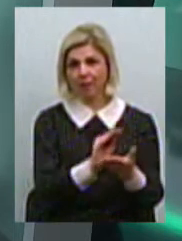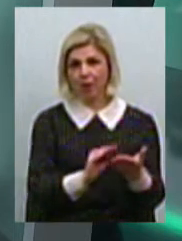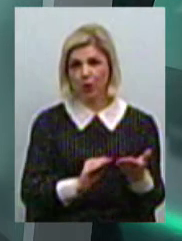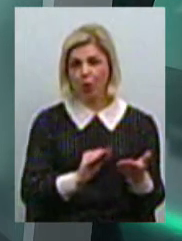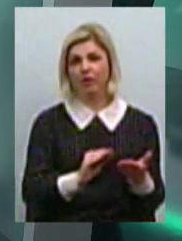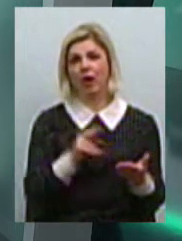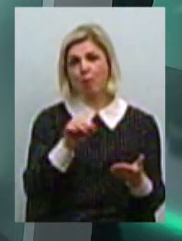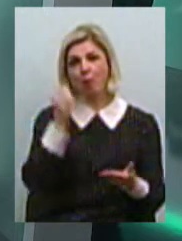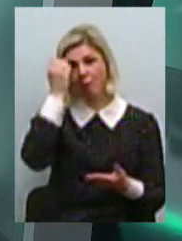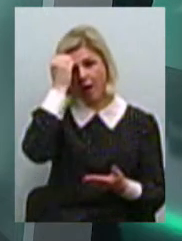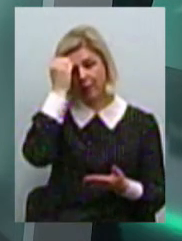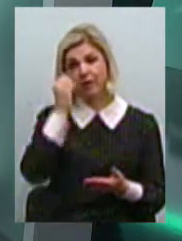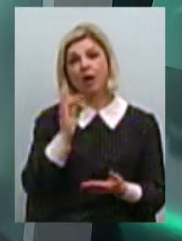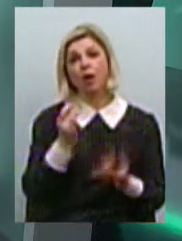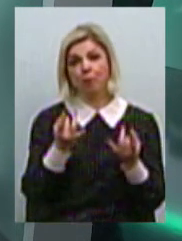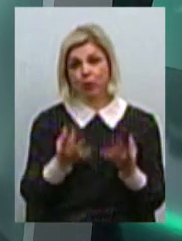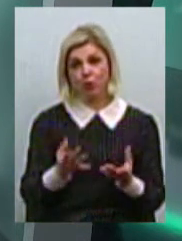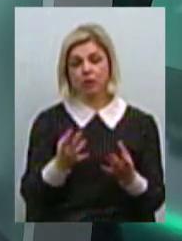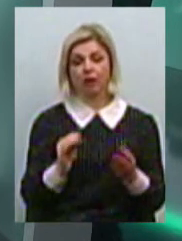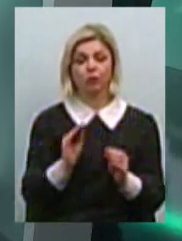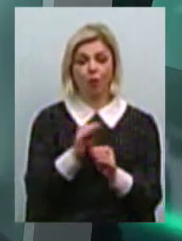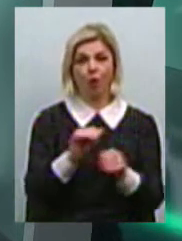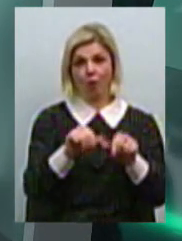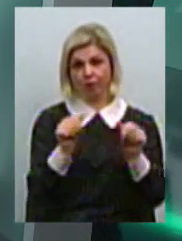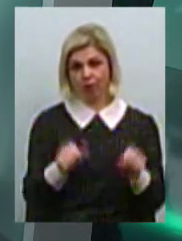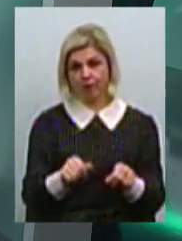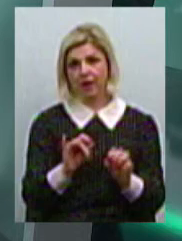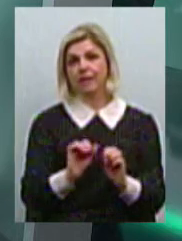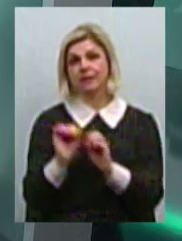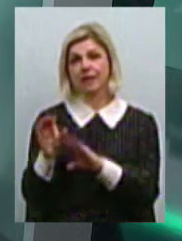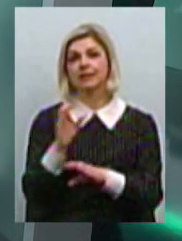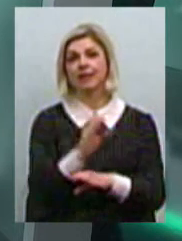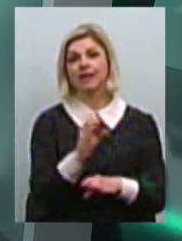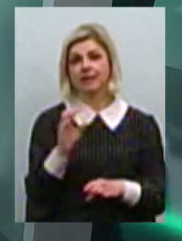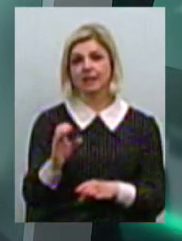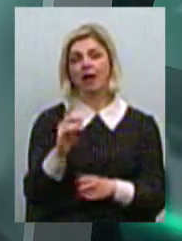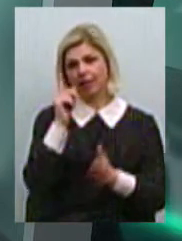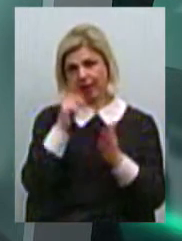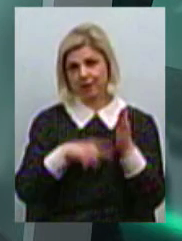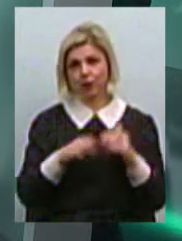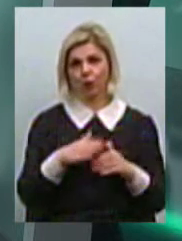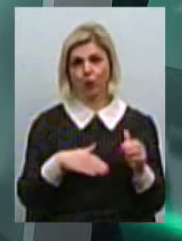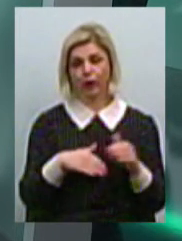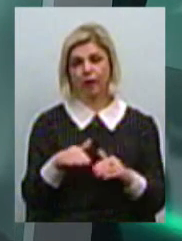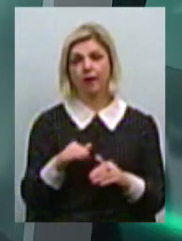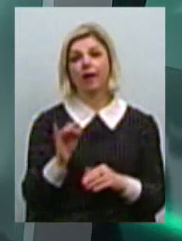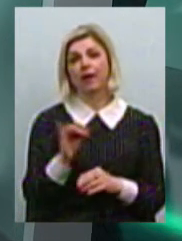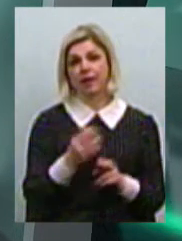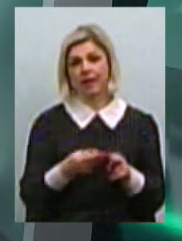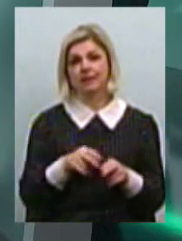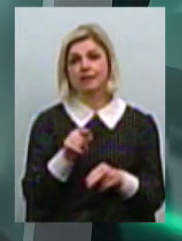по пам'яті. І я просто його дооформив і віддав Сергію Сергійовичу в надійні руки. І